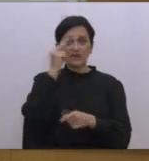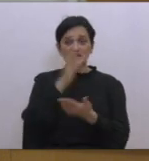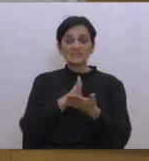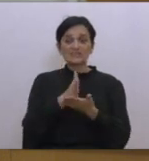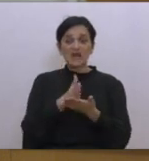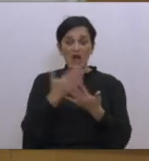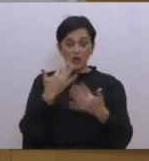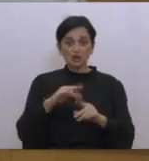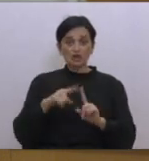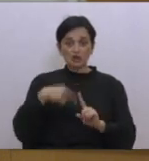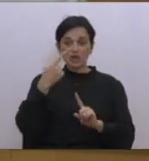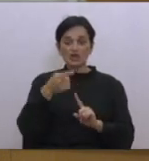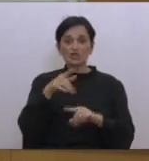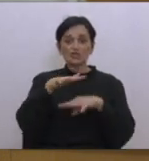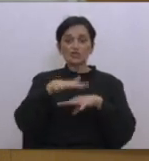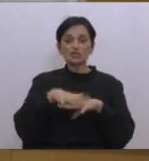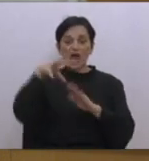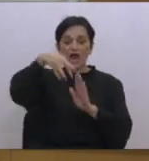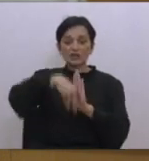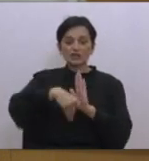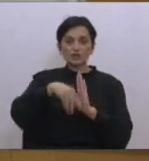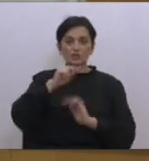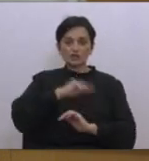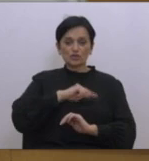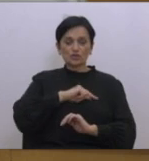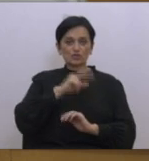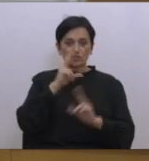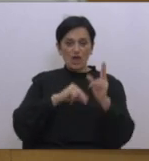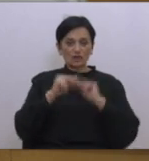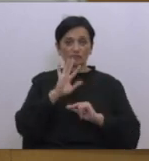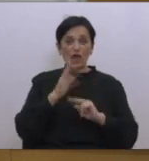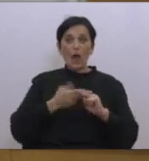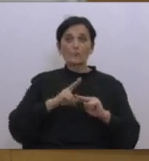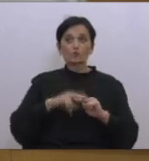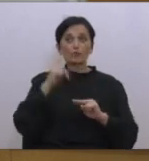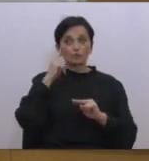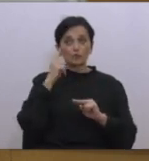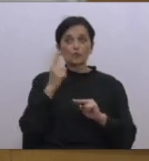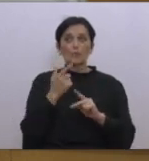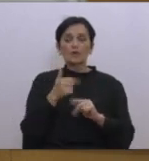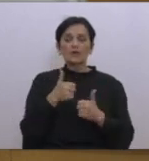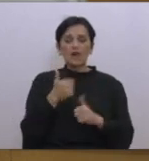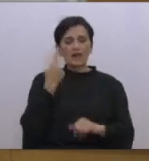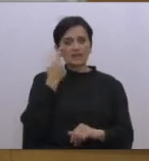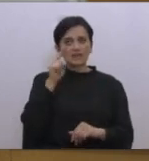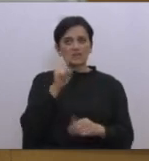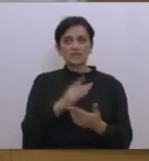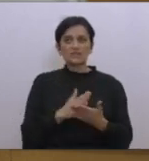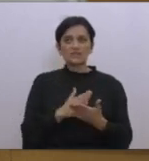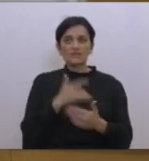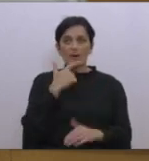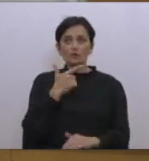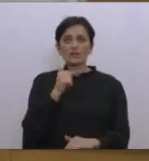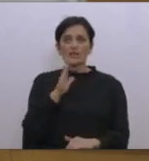შემდეგ სტაჟში არ ხდებოდა ჩათვლა ამ გავლილი პერიოდის. ამიტომ ვფიქრობ, რომ ეს არის ძალიან კარგი ინიციატივა. ბატონ